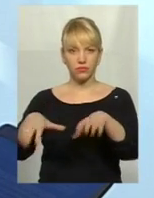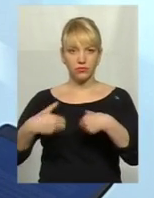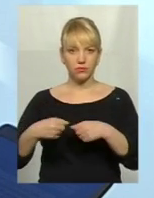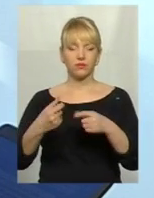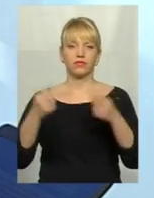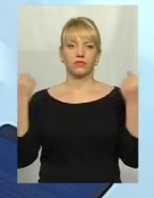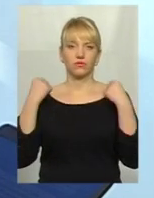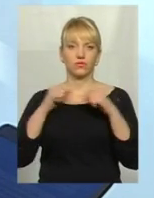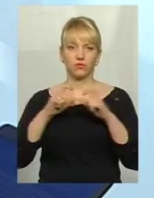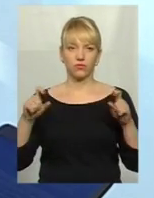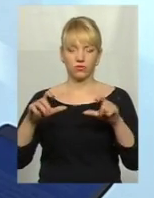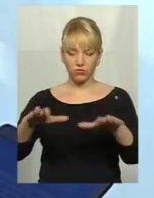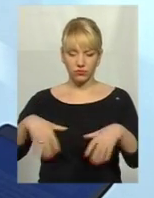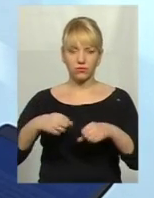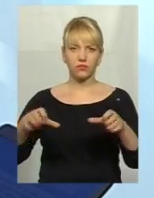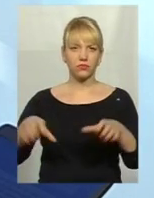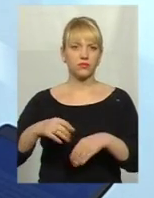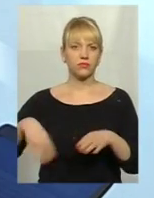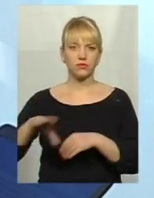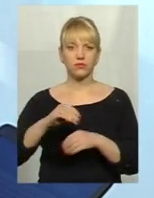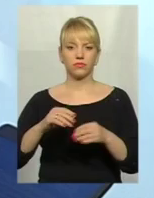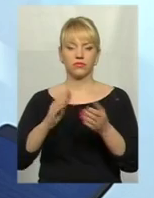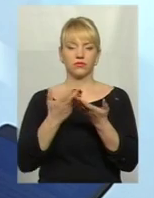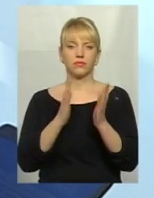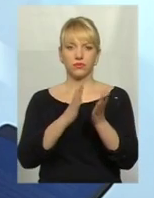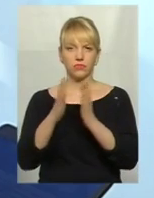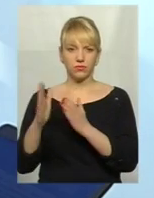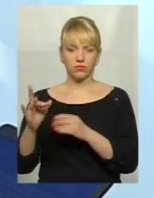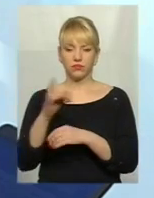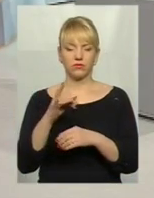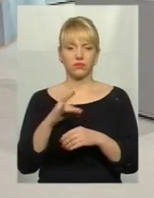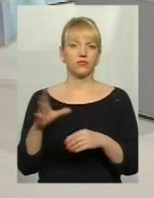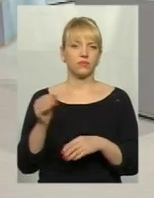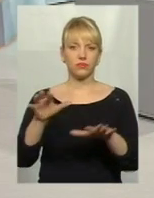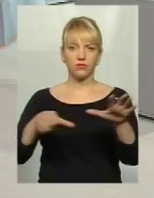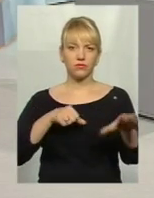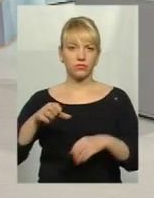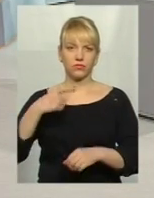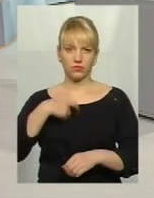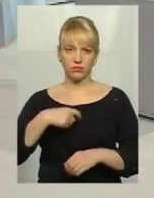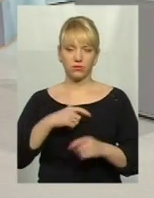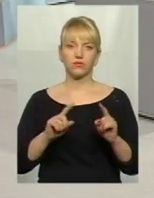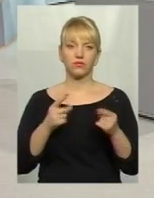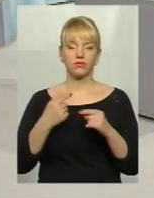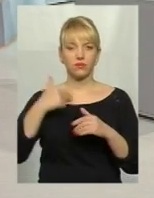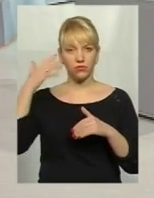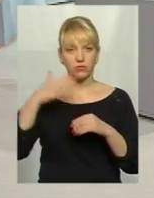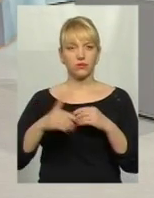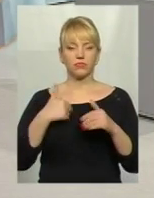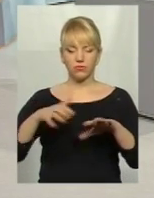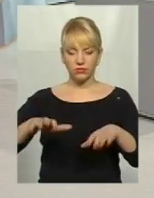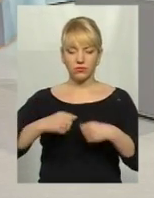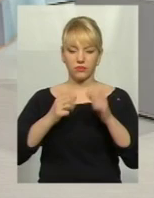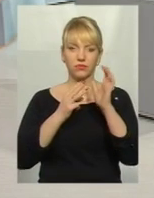спортивні школи, ми забираємо все в громаду, бібліотеку району. Ми перебираємо все, тому що ми розуміємо, ми забрали майже